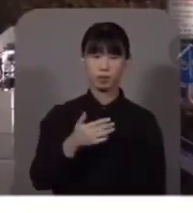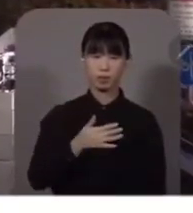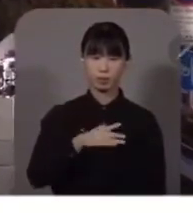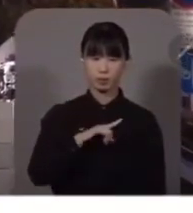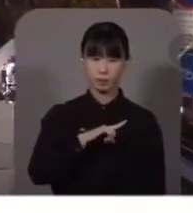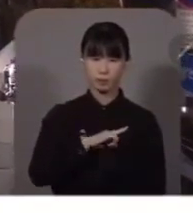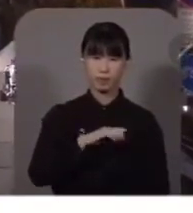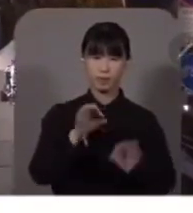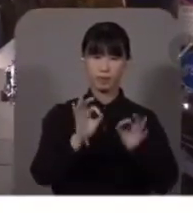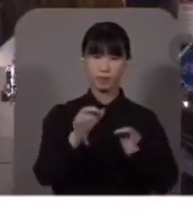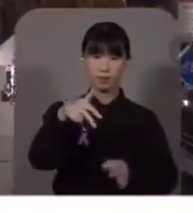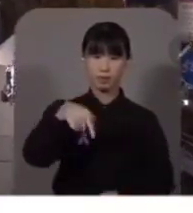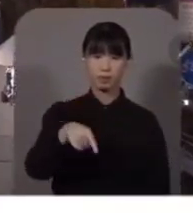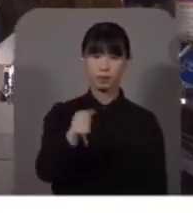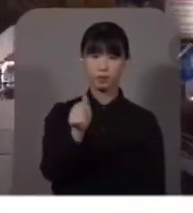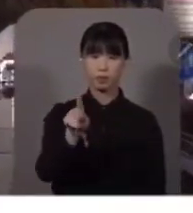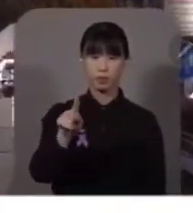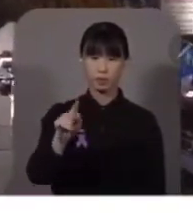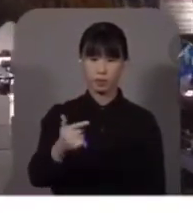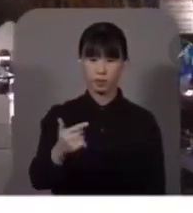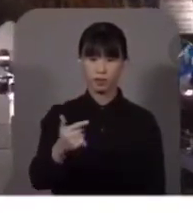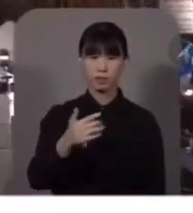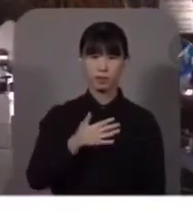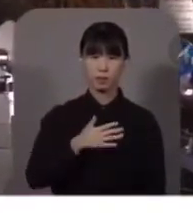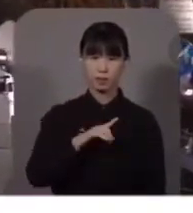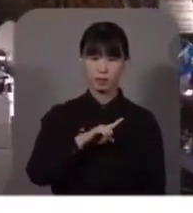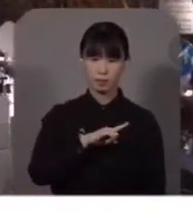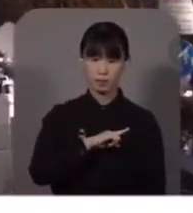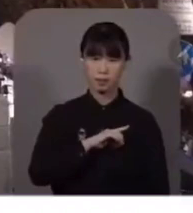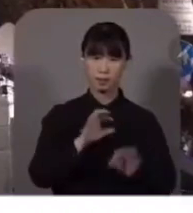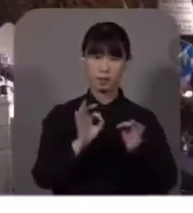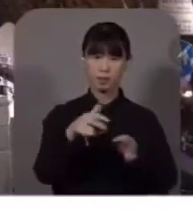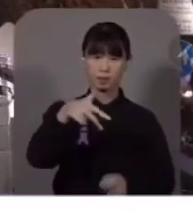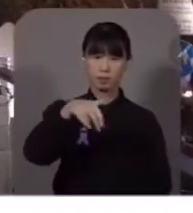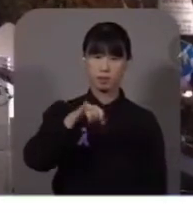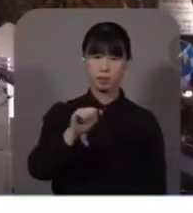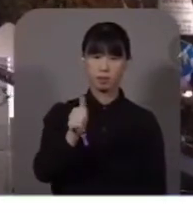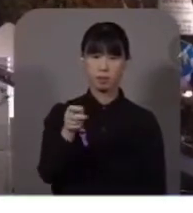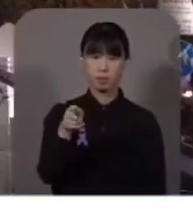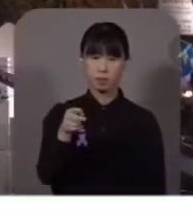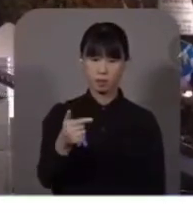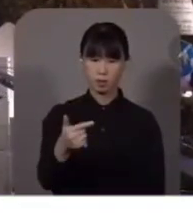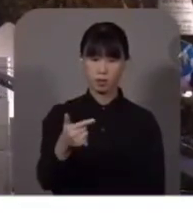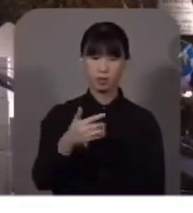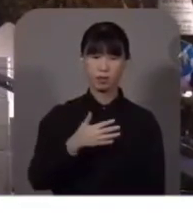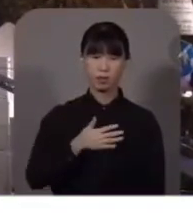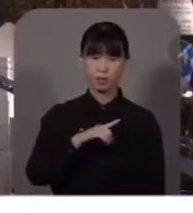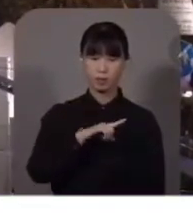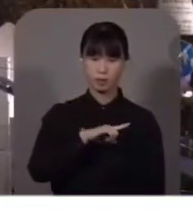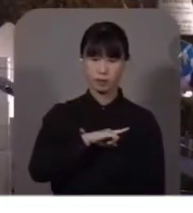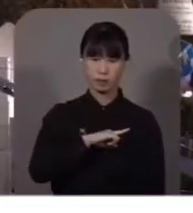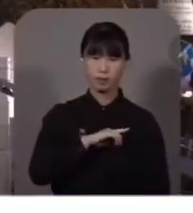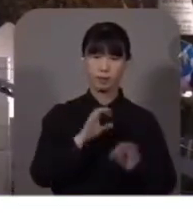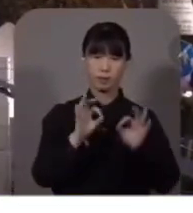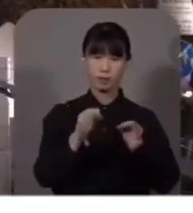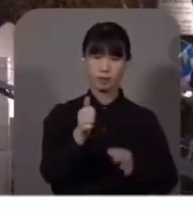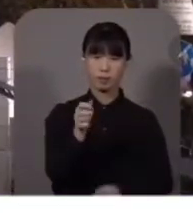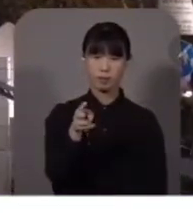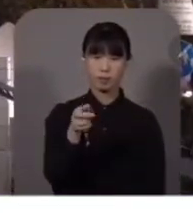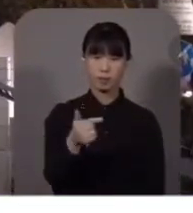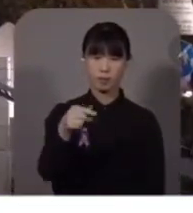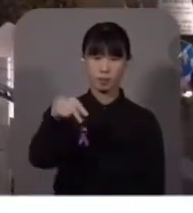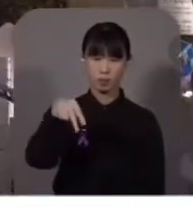이름은 김주한. 내 이름은 김지영. 내 이름은